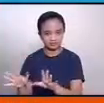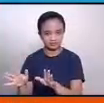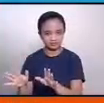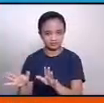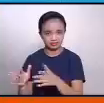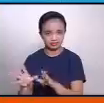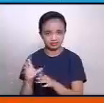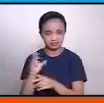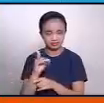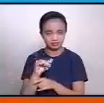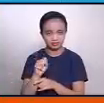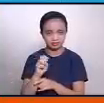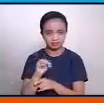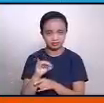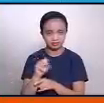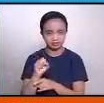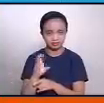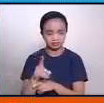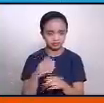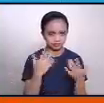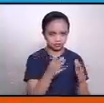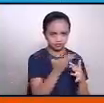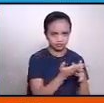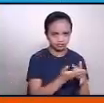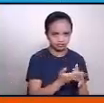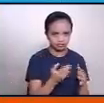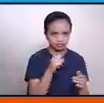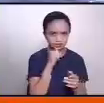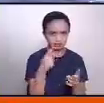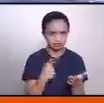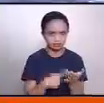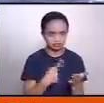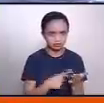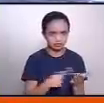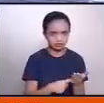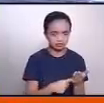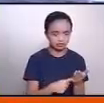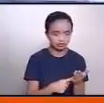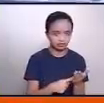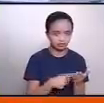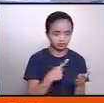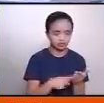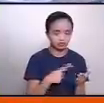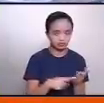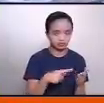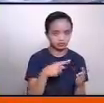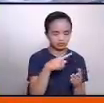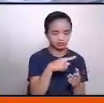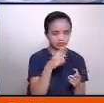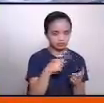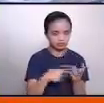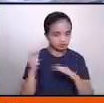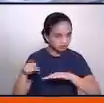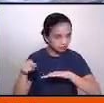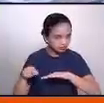sa una ko na pinail. O kung na-dismiss po din natin pag-uusapan, at saka na-dismiss pala sa piskalya o na-dismiss sa